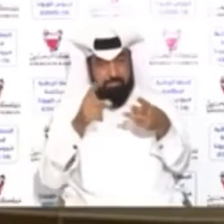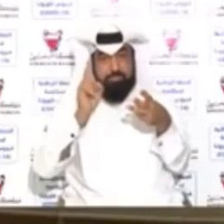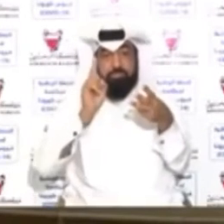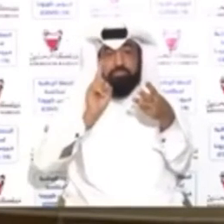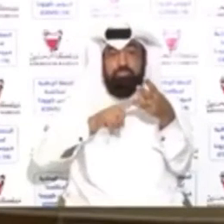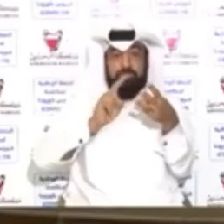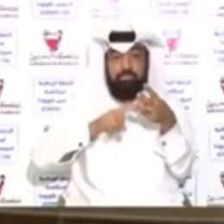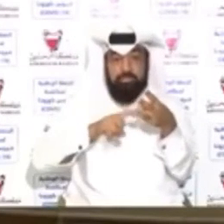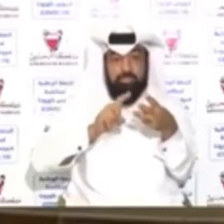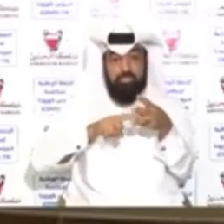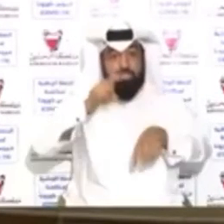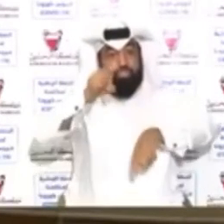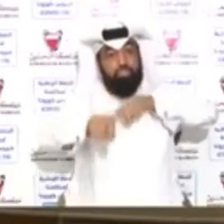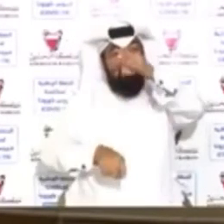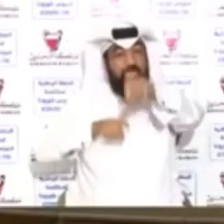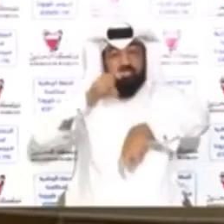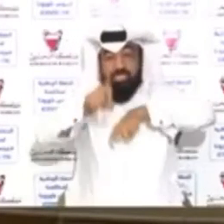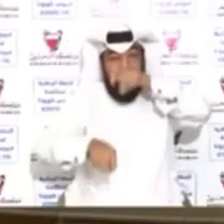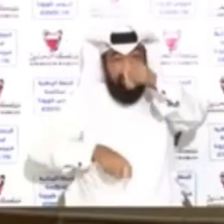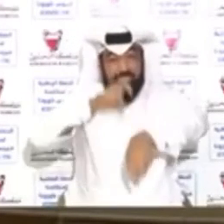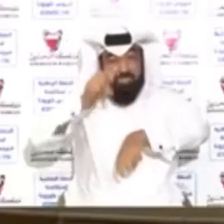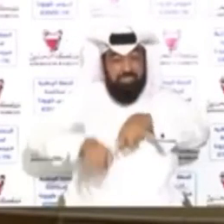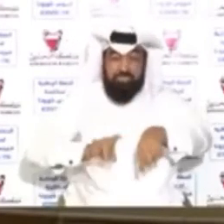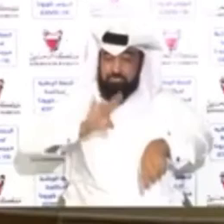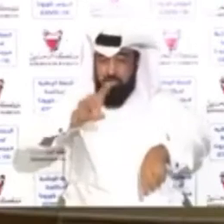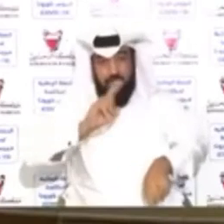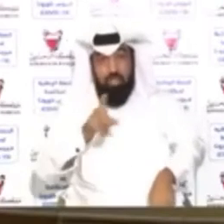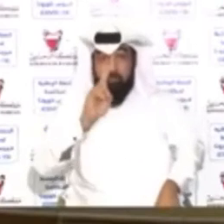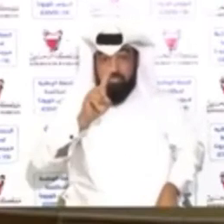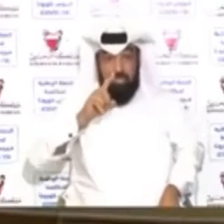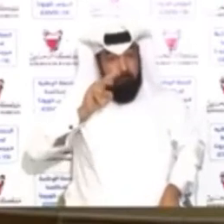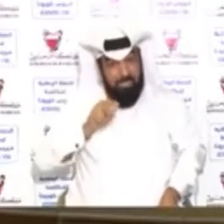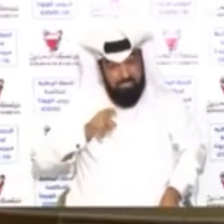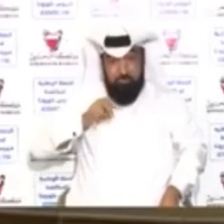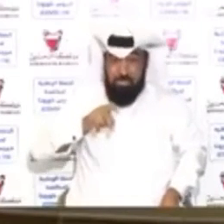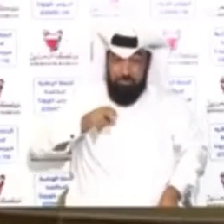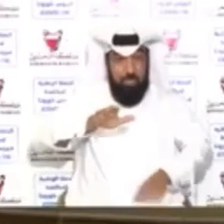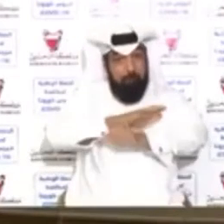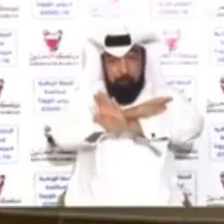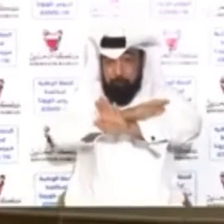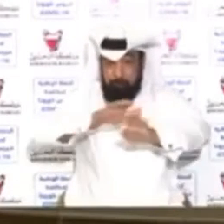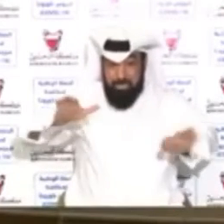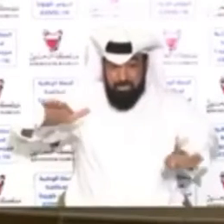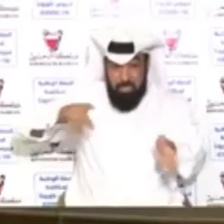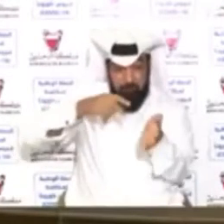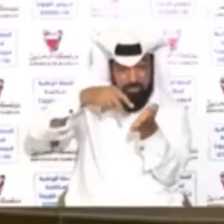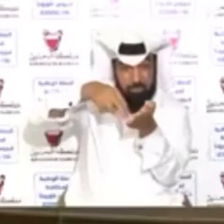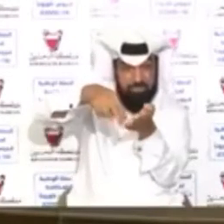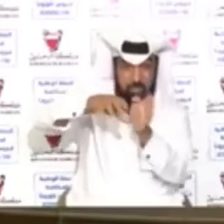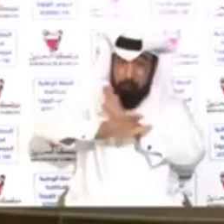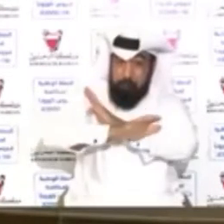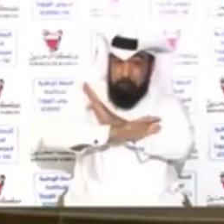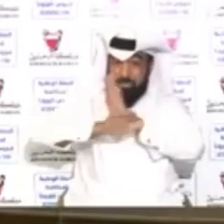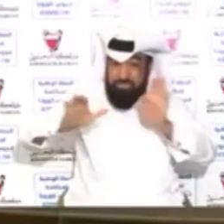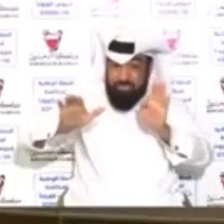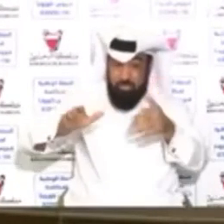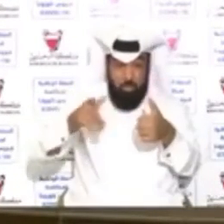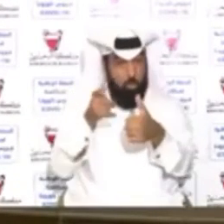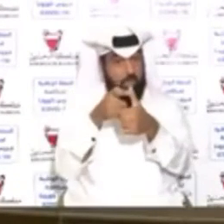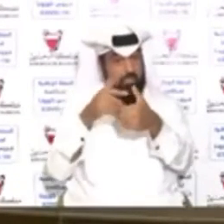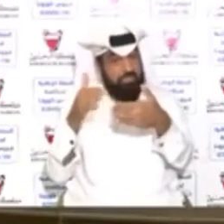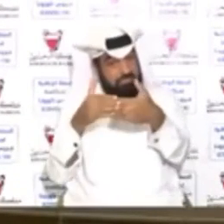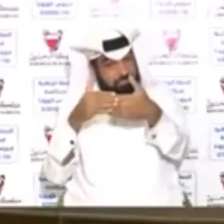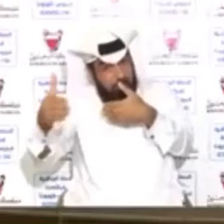استخدام يعني الكمامات، ولكن عند المشي طبعا الاحتراز كذلك بالتباعد الاجتماعي وكذلك